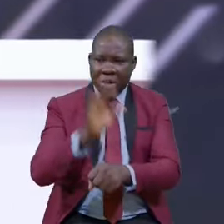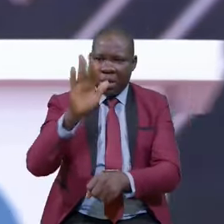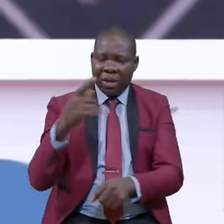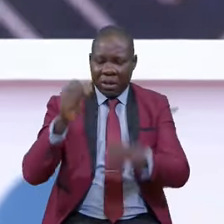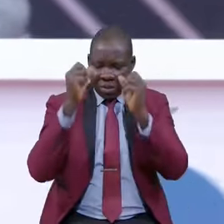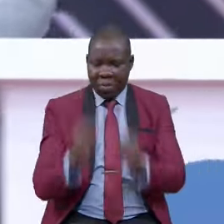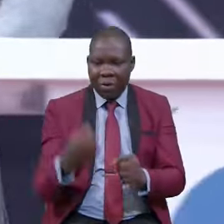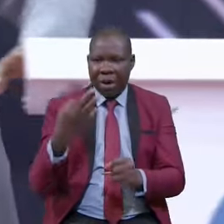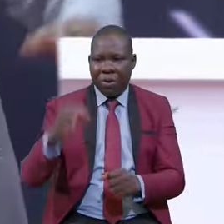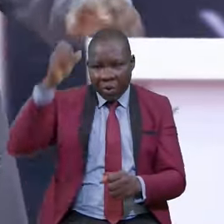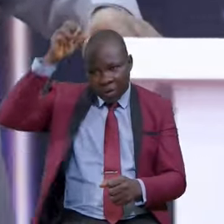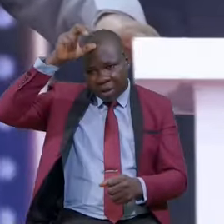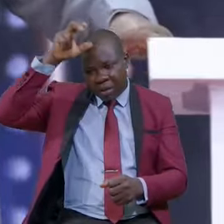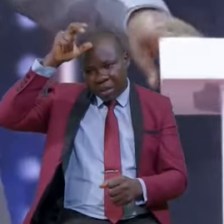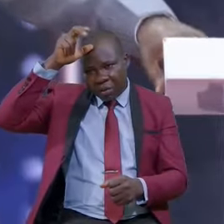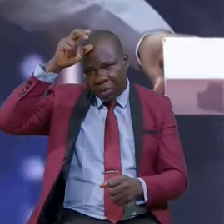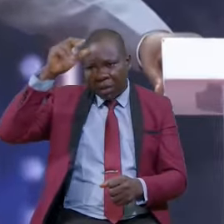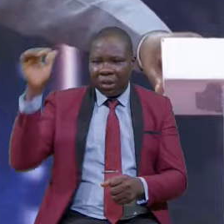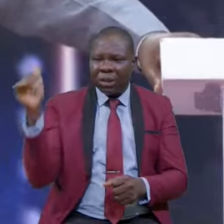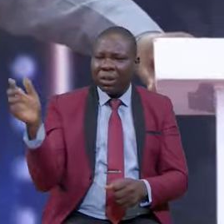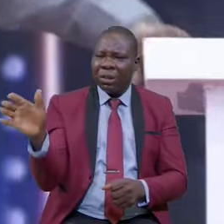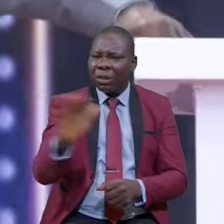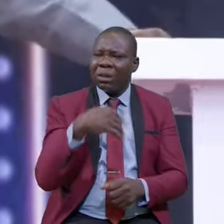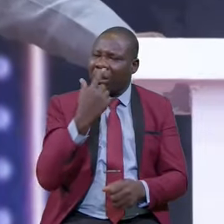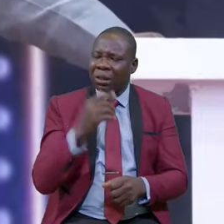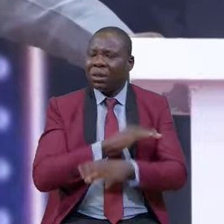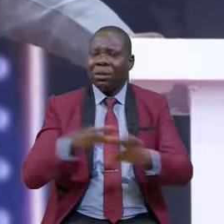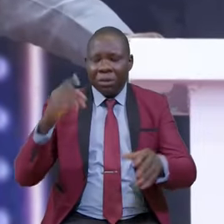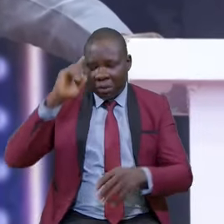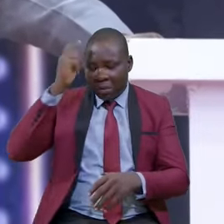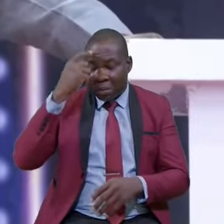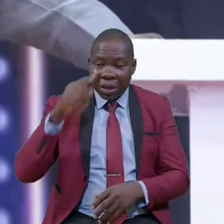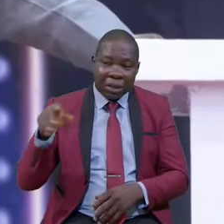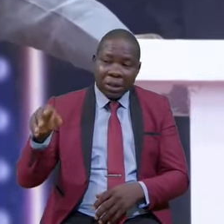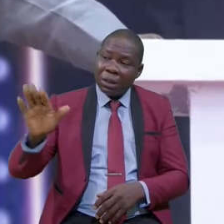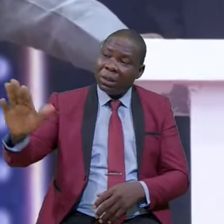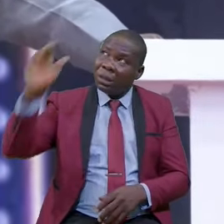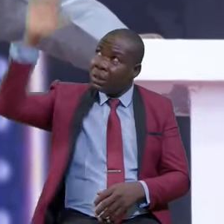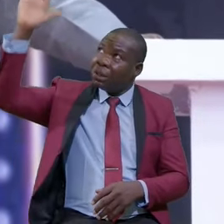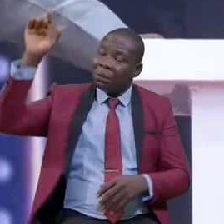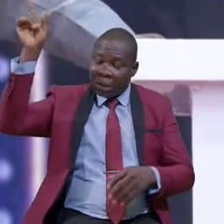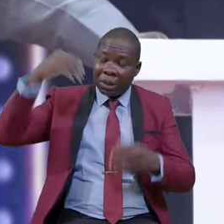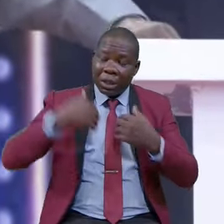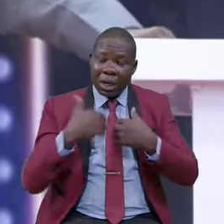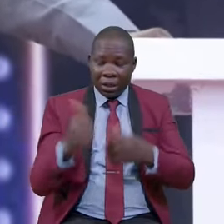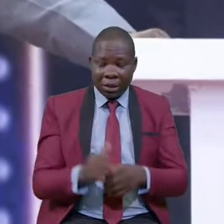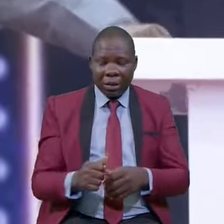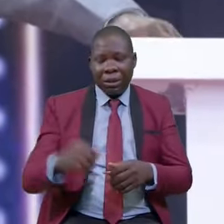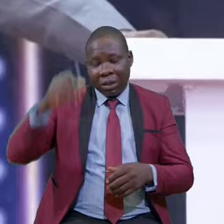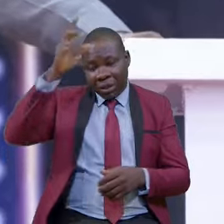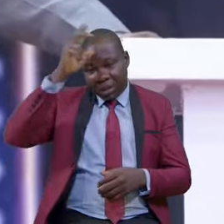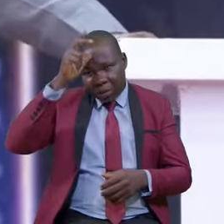dit, il a un démon, ne l'écoutez pas. On n'a même pas encore dit ça sur toi encore. Et Jésus a